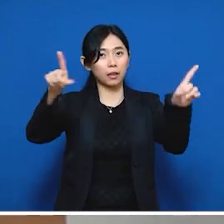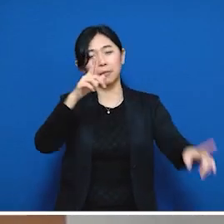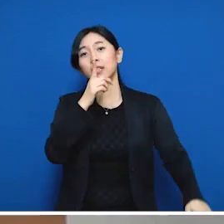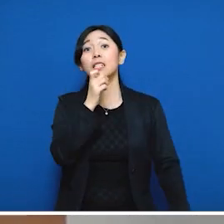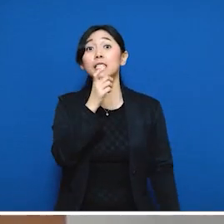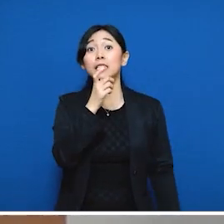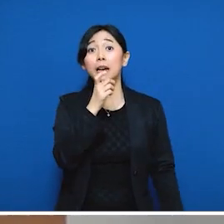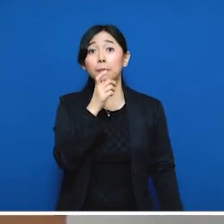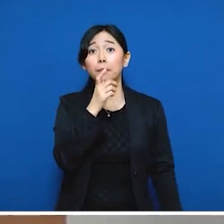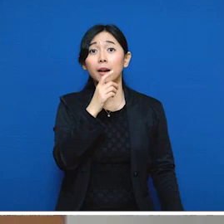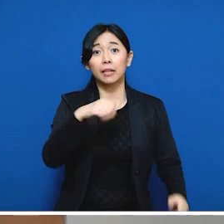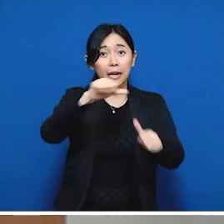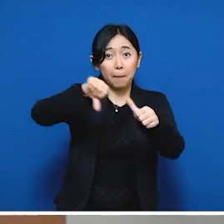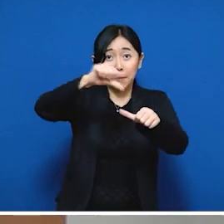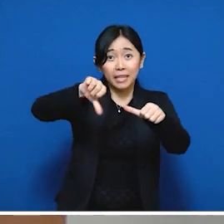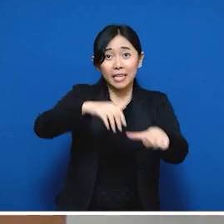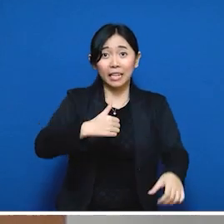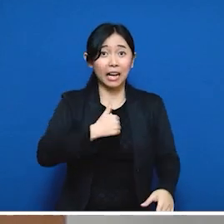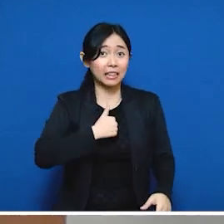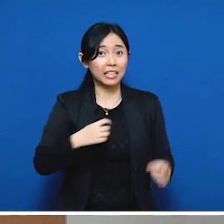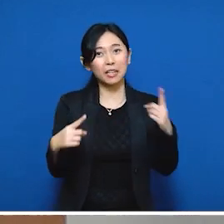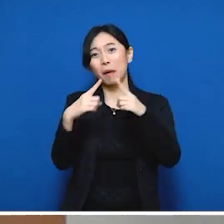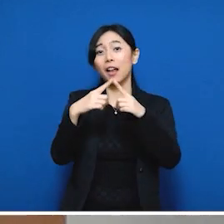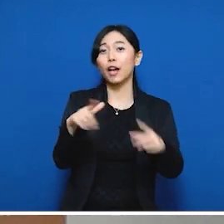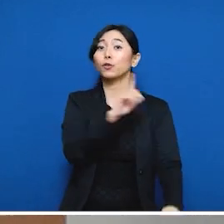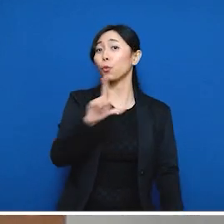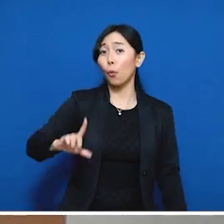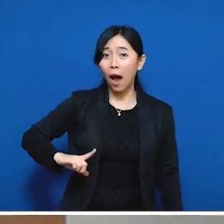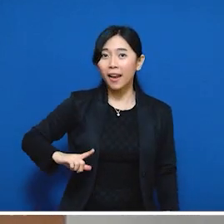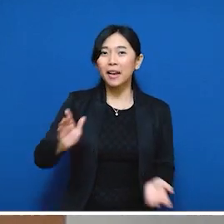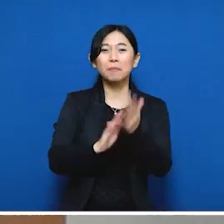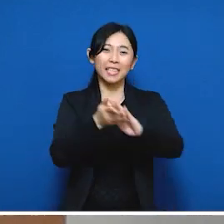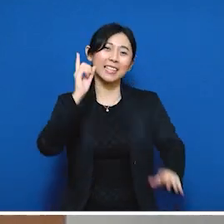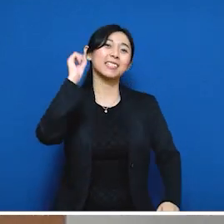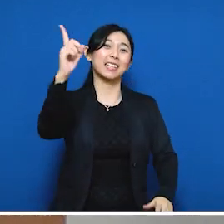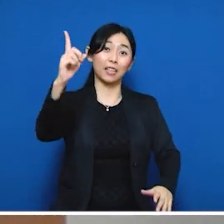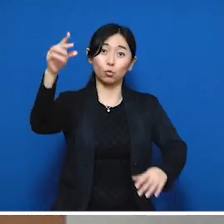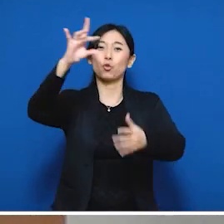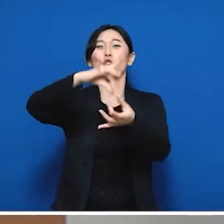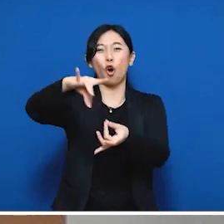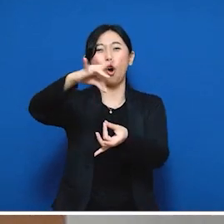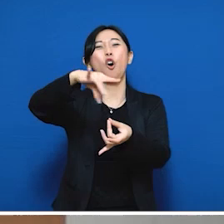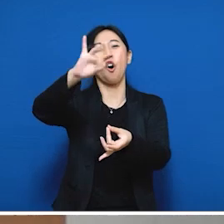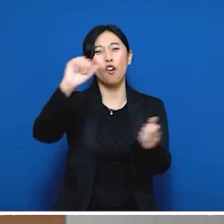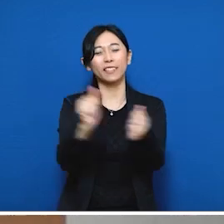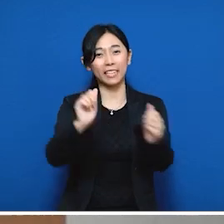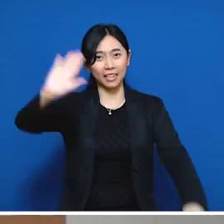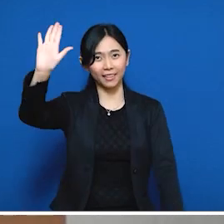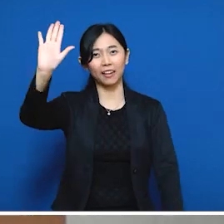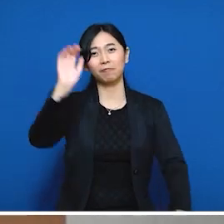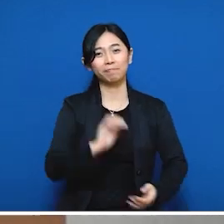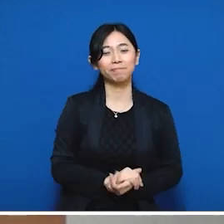siapa yang mengikatkan dirinya pada Tuhan menjadi satu roh dengan dia?